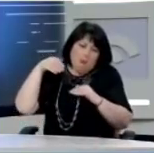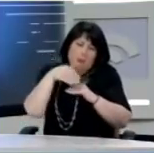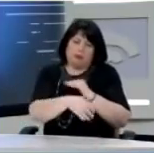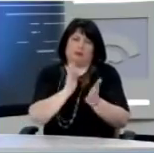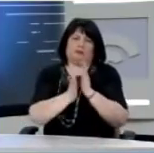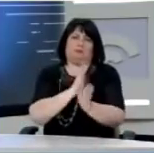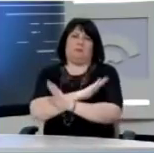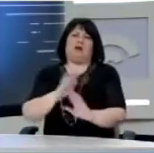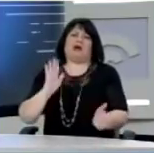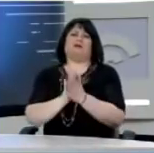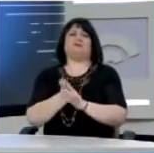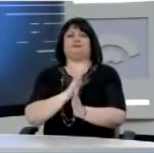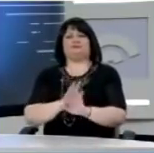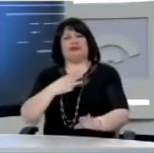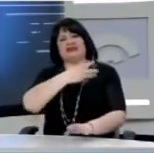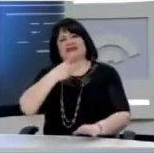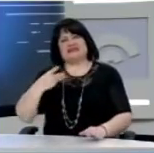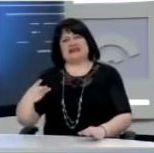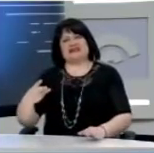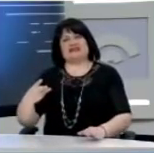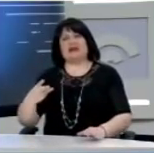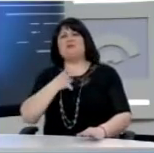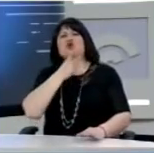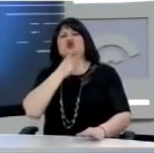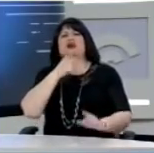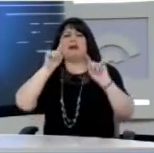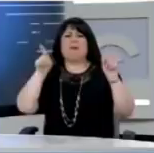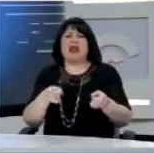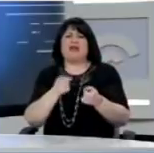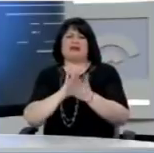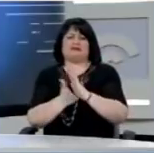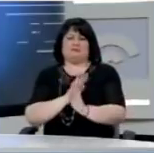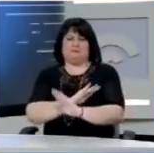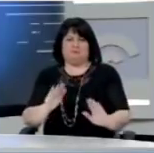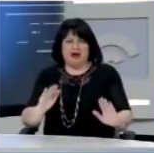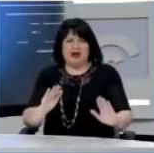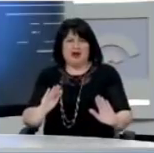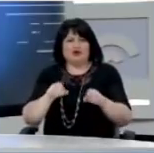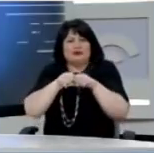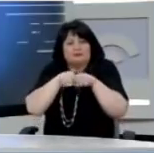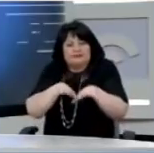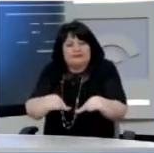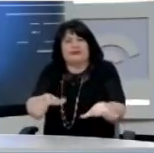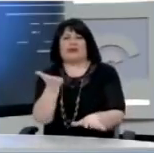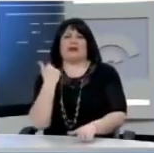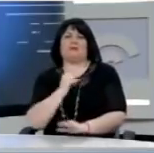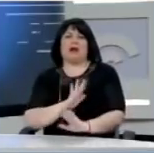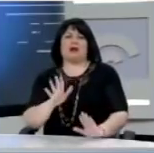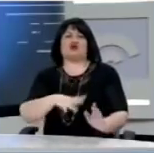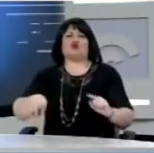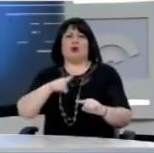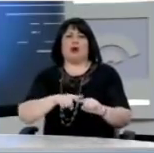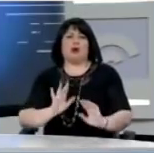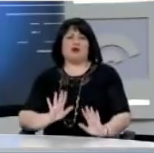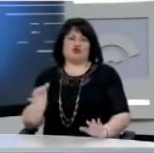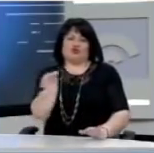καταρρεύσει, ότι ο ΣΥΡΙΖΑ είναι μια φωτοβολίδα που θα σβήσει, ότι δεν έχει ρίζες στον ελληνικό λαό. Κάποιοι